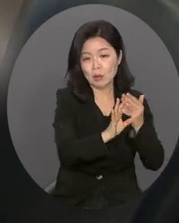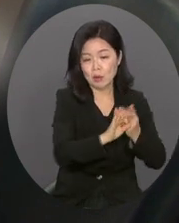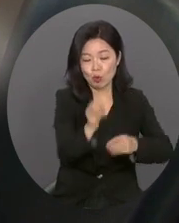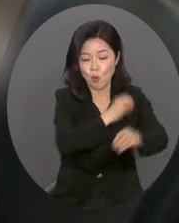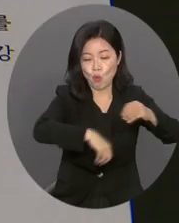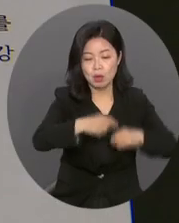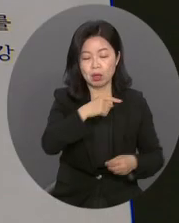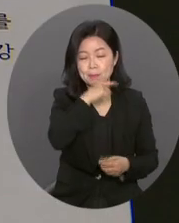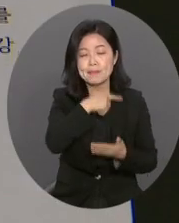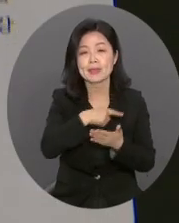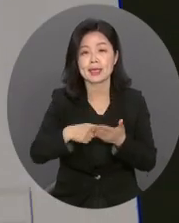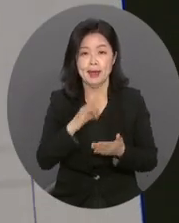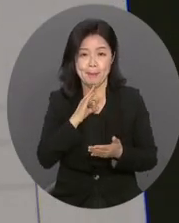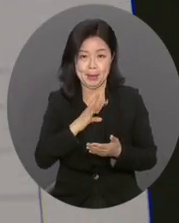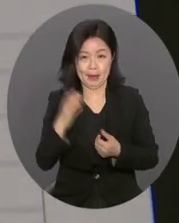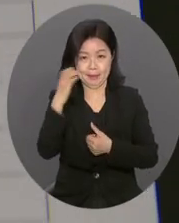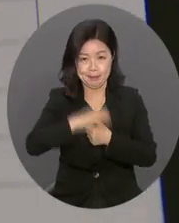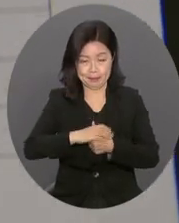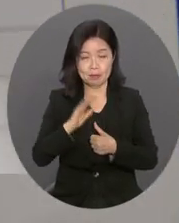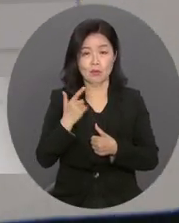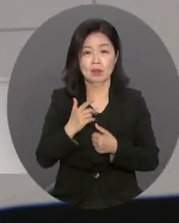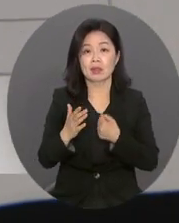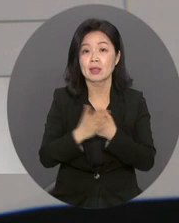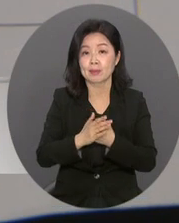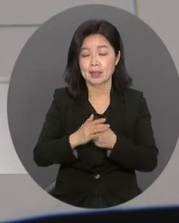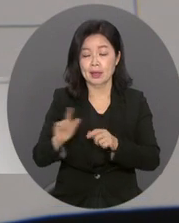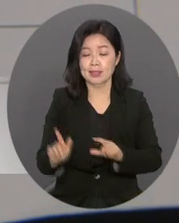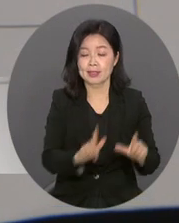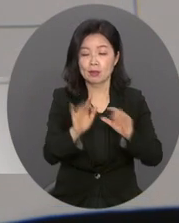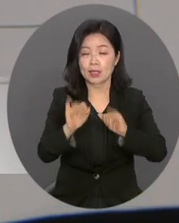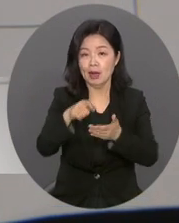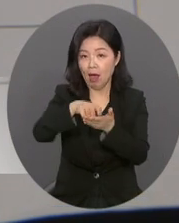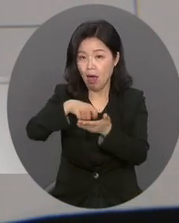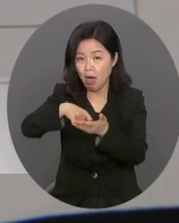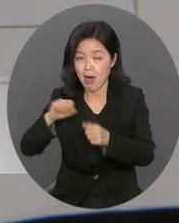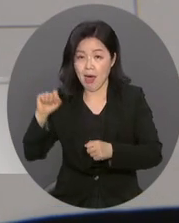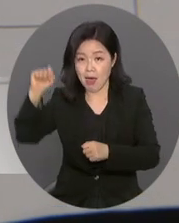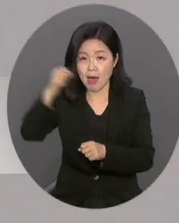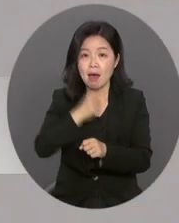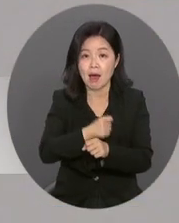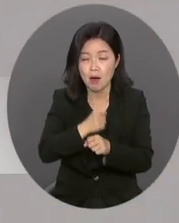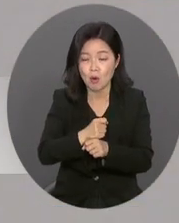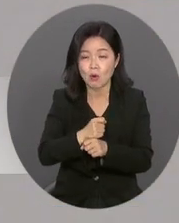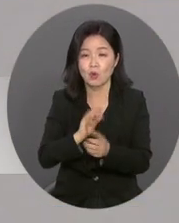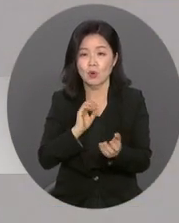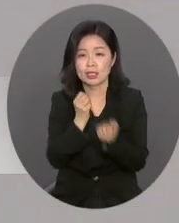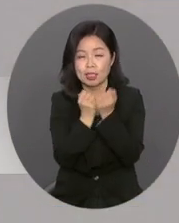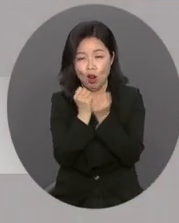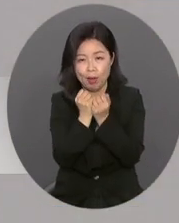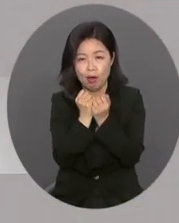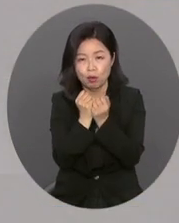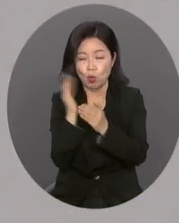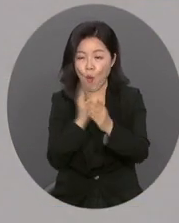주장하고 있습니다. 주민들을 대상으로 서명운동을 전개하며 군공항 이전 관련 주민설명회와 공청회